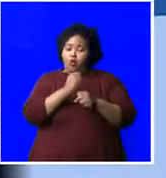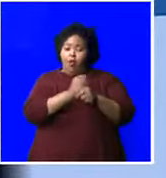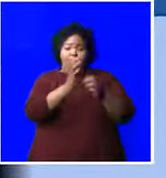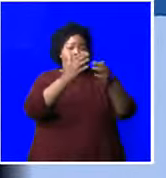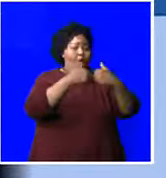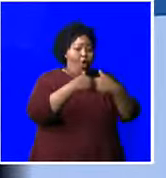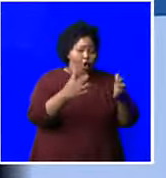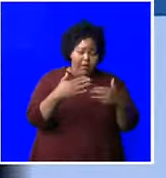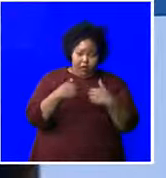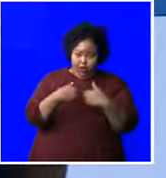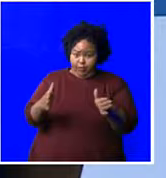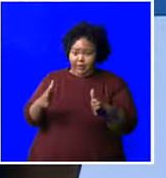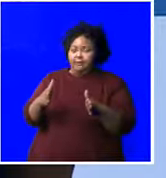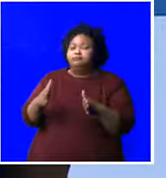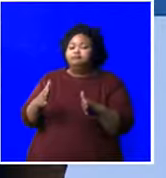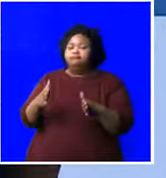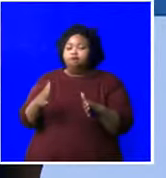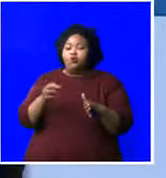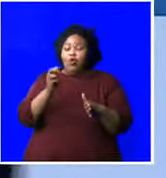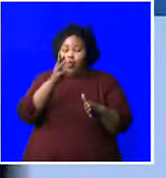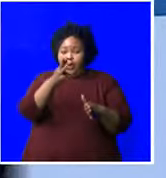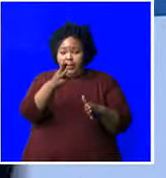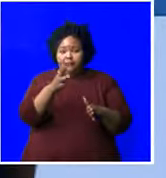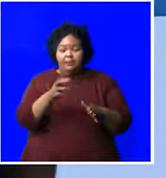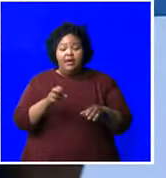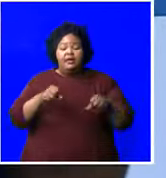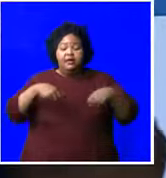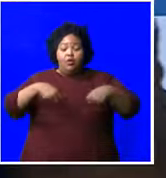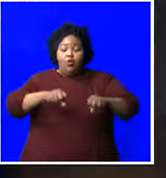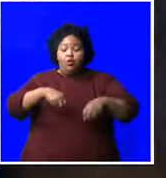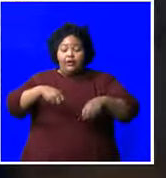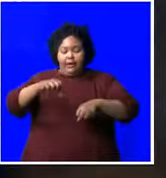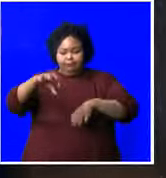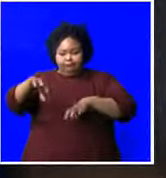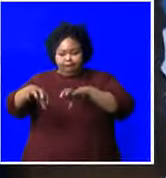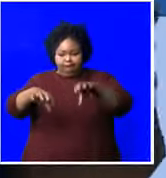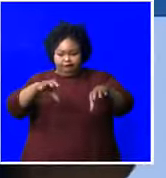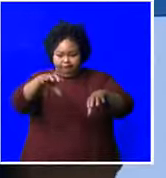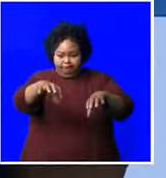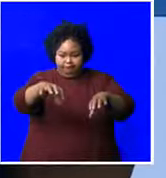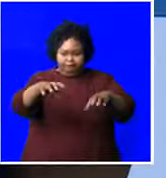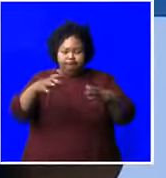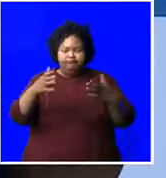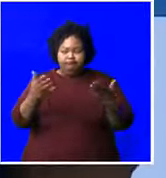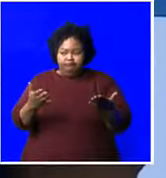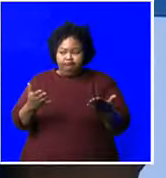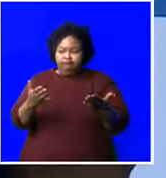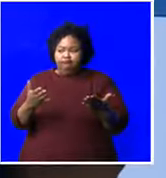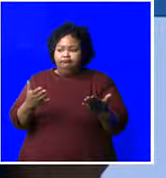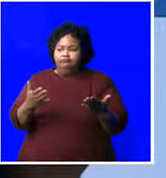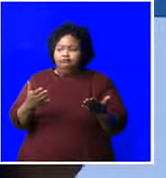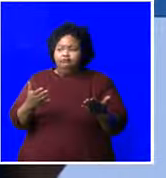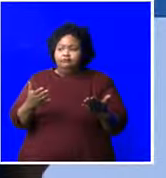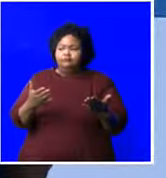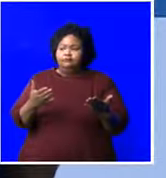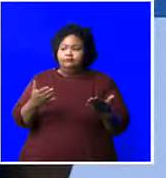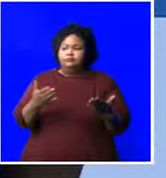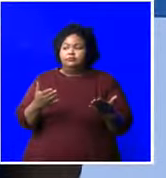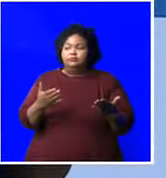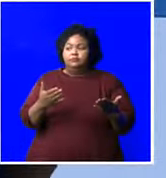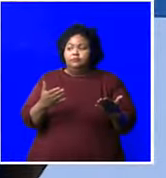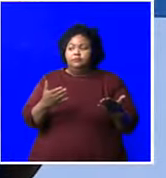maswati lamahle kude indwo lenhle lendlula ukuthi utiphathe livi